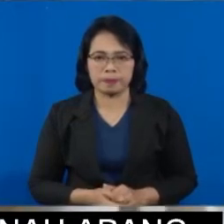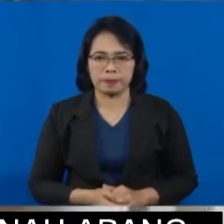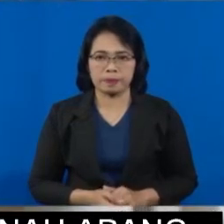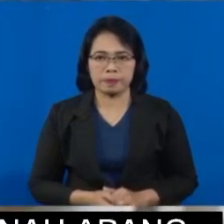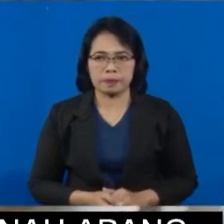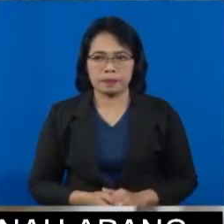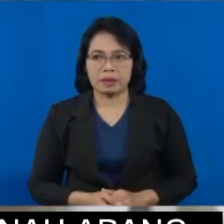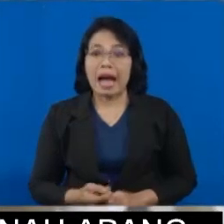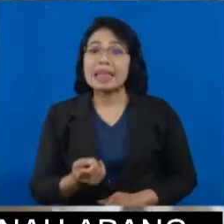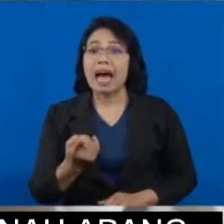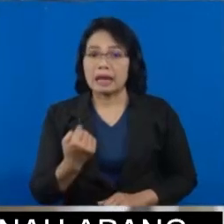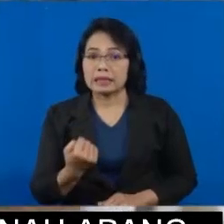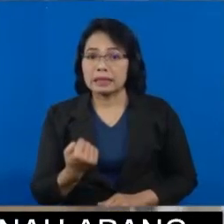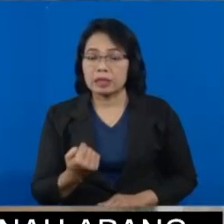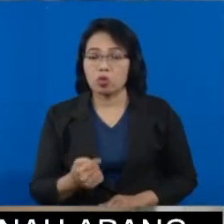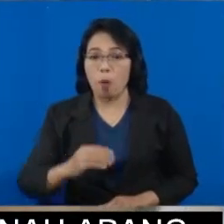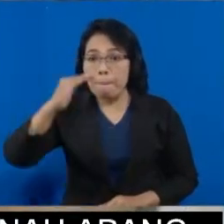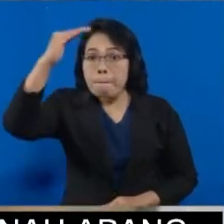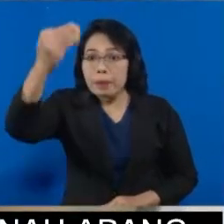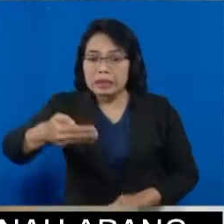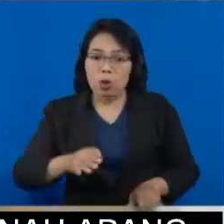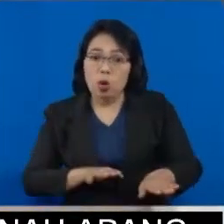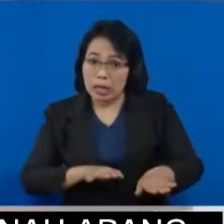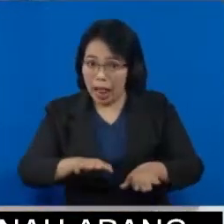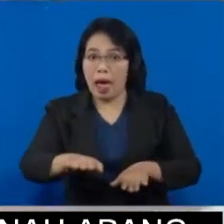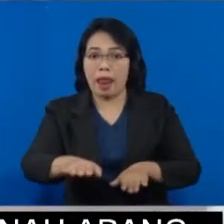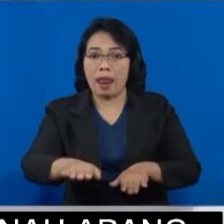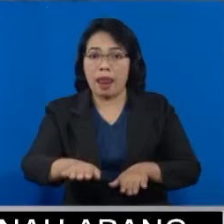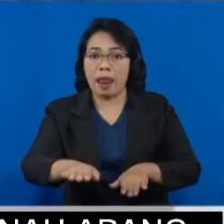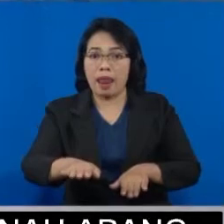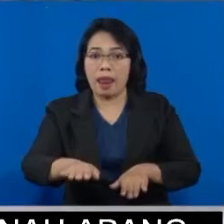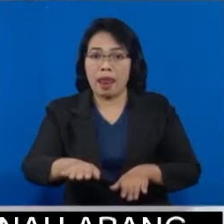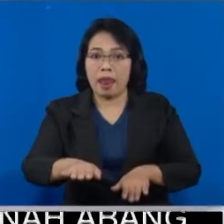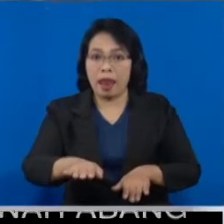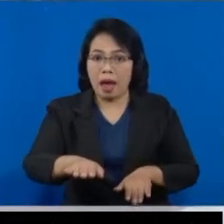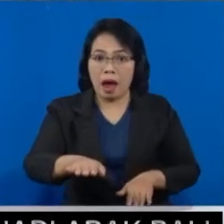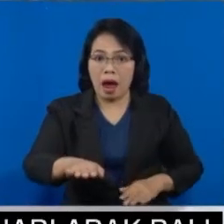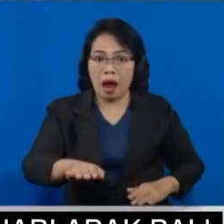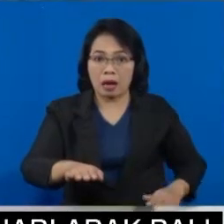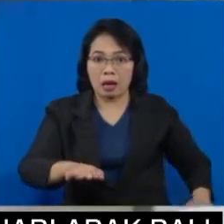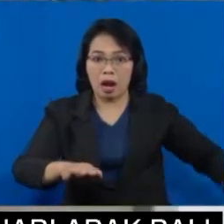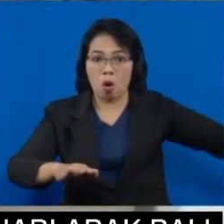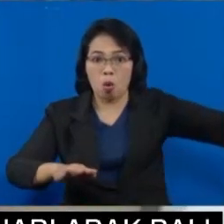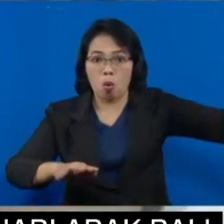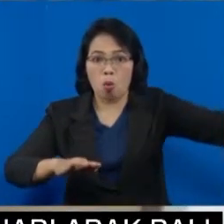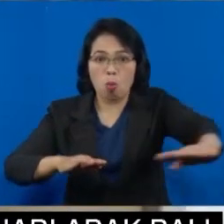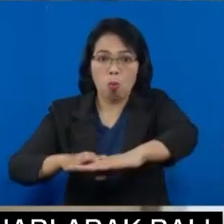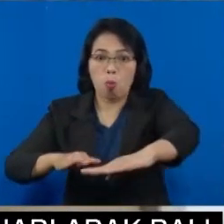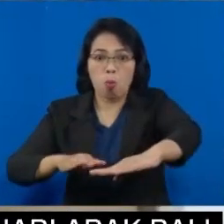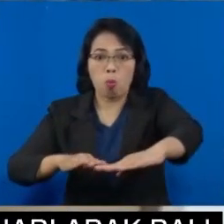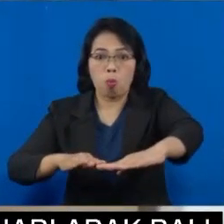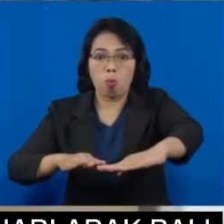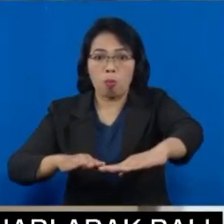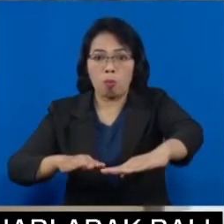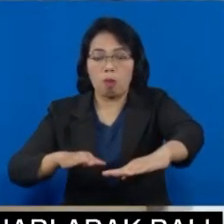Pokoknya tadi itu kan busnya kita jalan, habis itu ada yang keluar bus lagi, keluar dari pom, itu nabrak bus